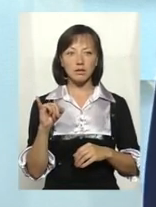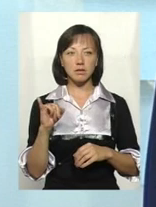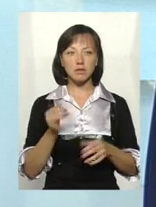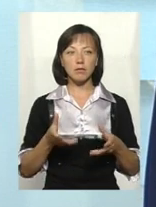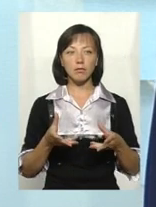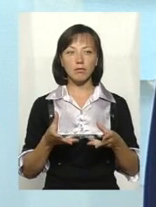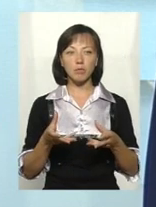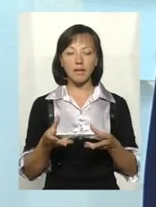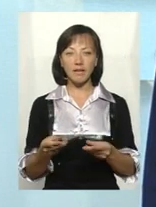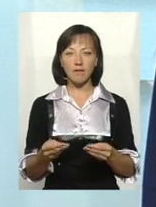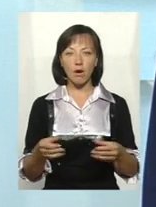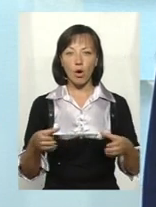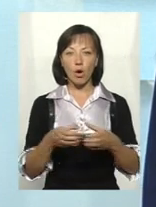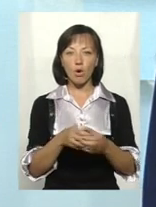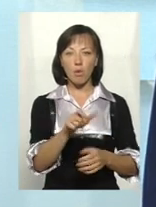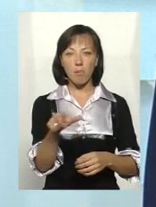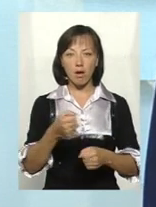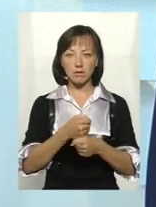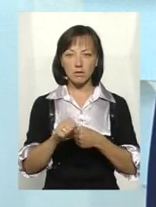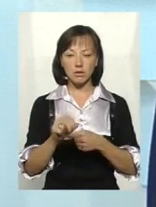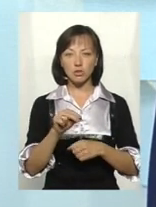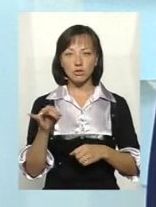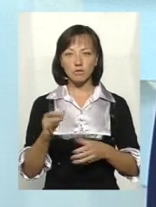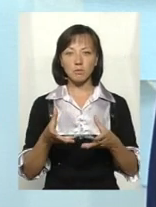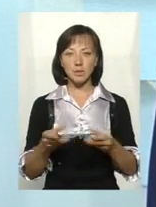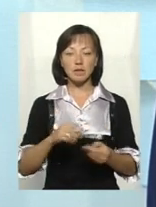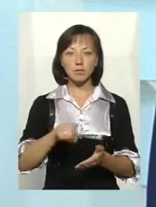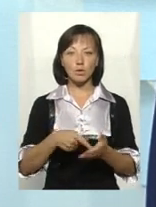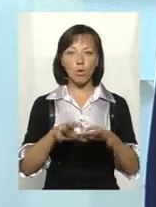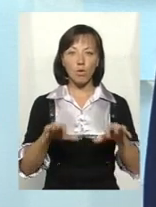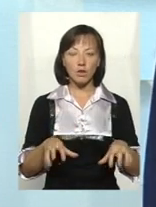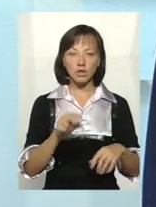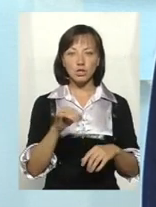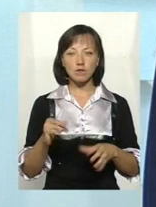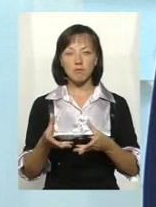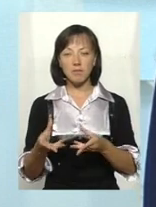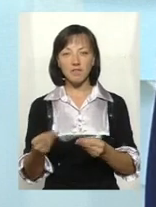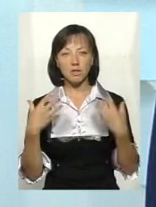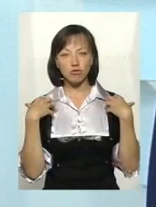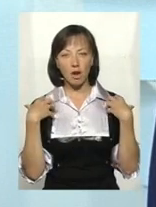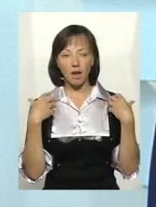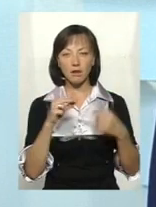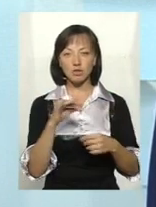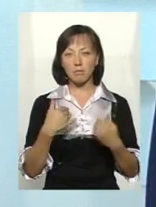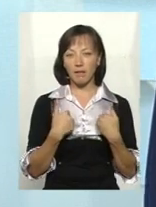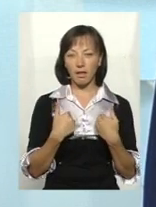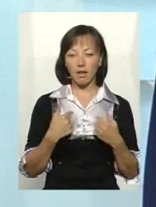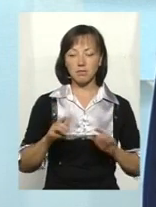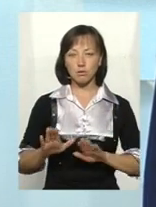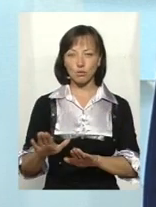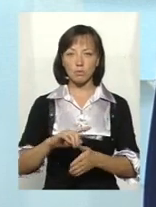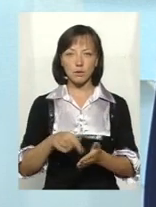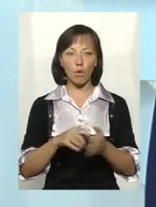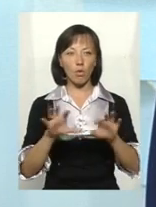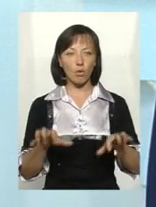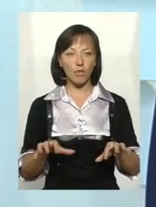вплив громади, яка має диктувати, чи вплив міського голови, чи вплив начальника, чи мене як заступника міського